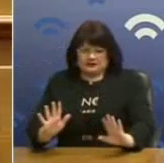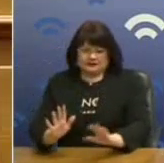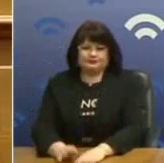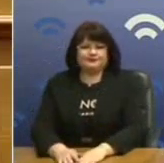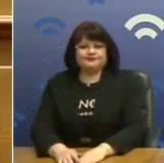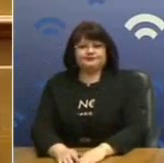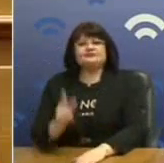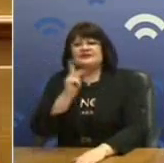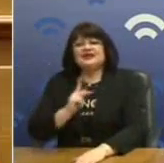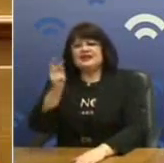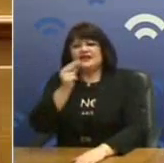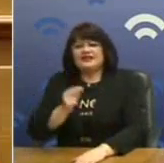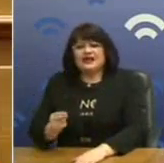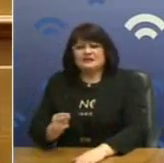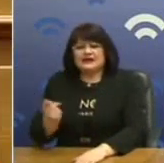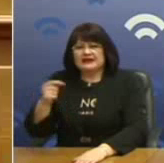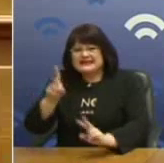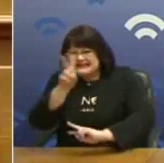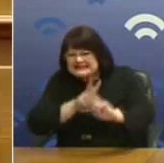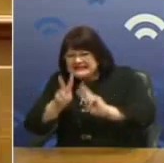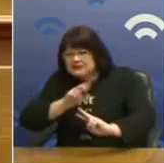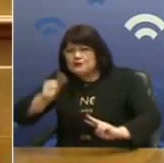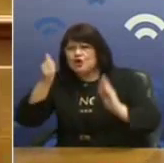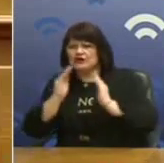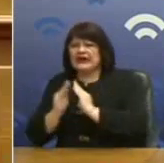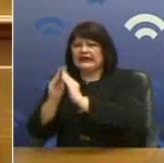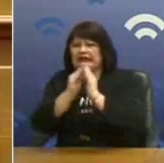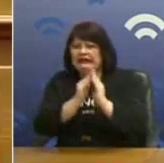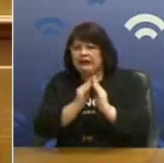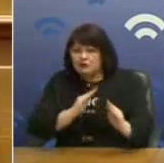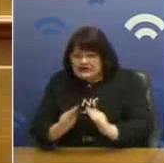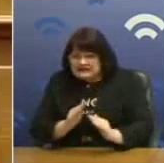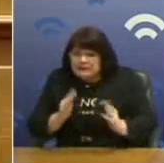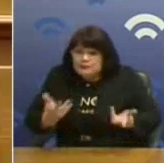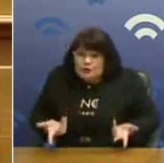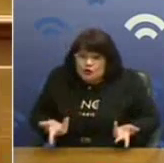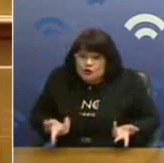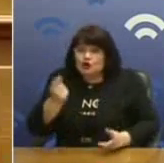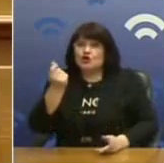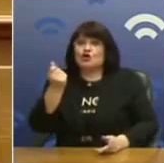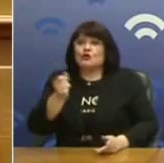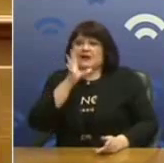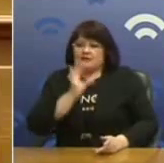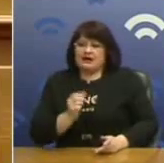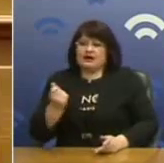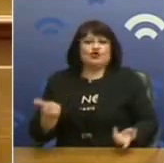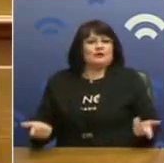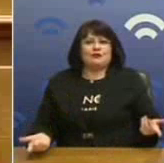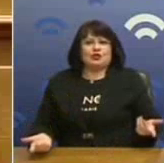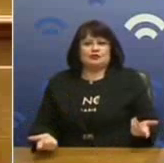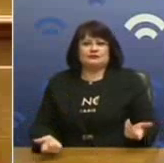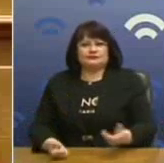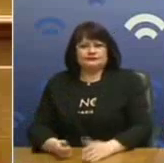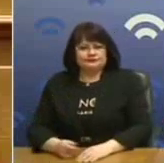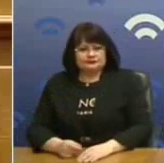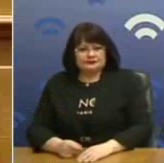κοινωνικά έρχονται σύννεφα, η πρώτη κατοικία. Στην οικονομία, την πραγματική οικονομία, δεν υπάρχει φως.